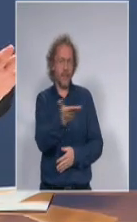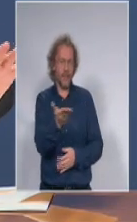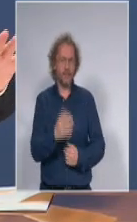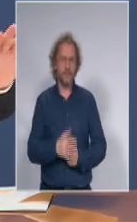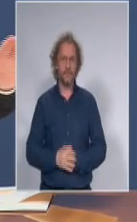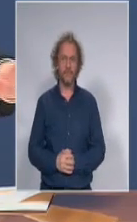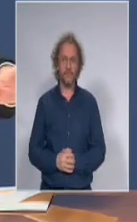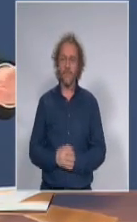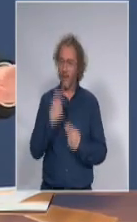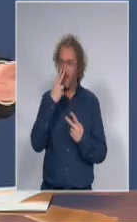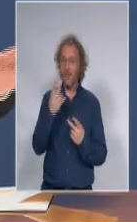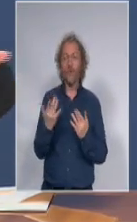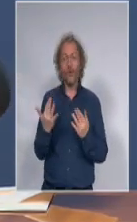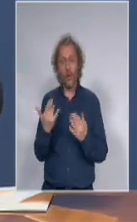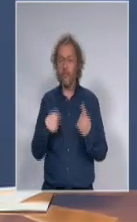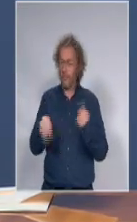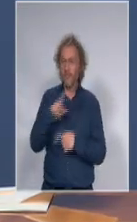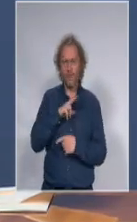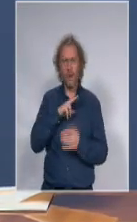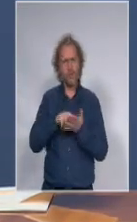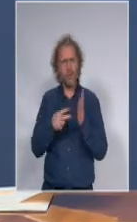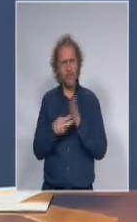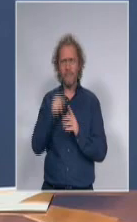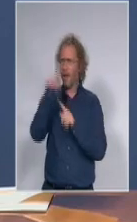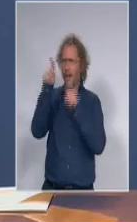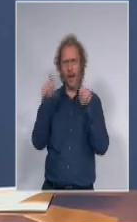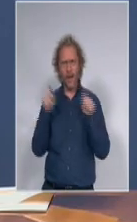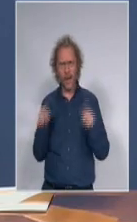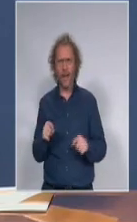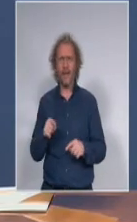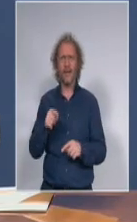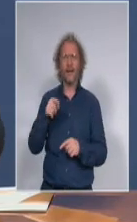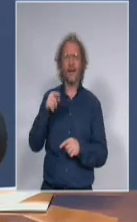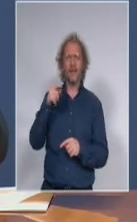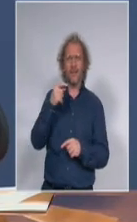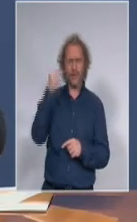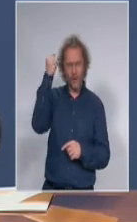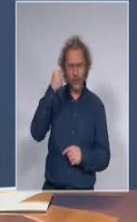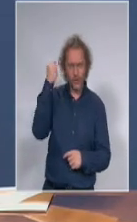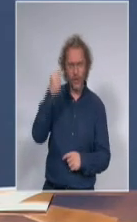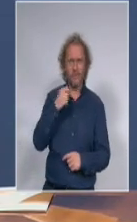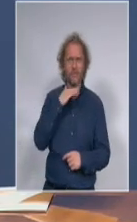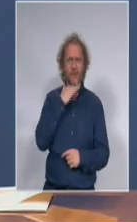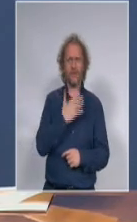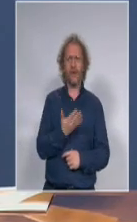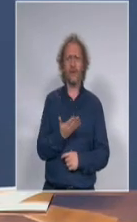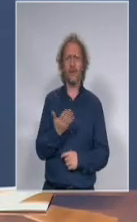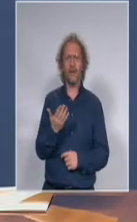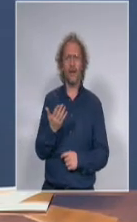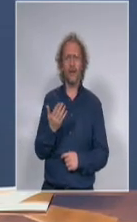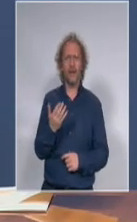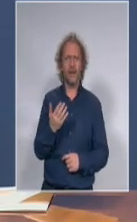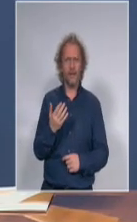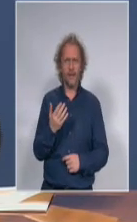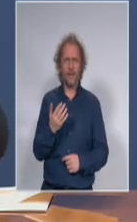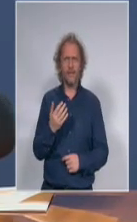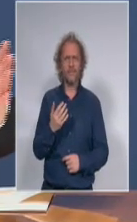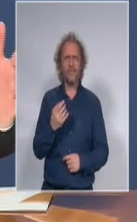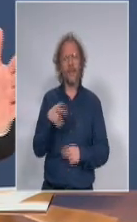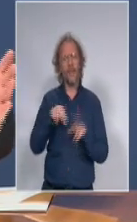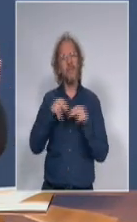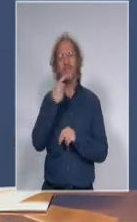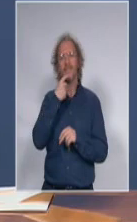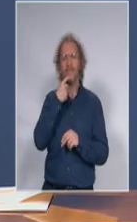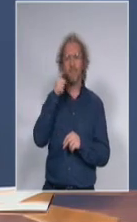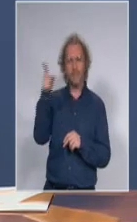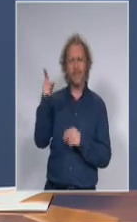problema imamo i Republika Srpska i Kosovo i Metohija. Za Republiku Srpsku zbog ovog zatvaranja za putnički